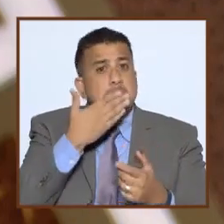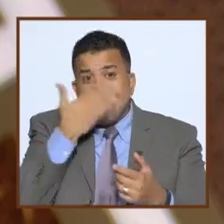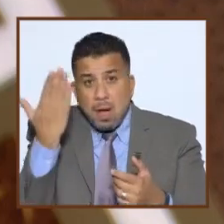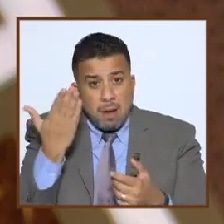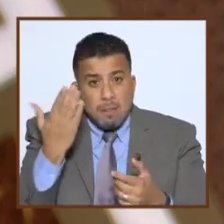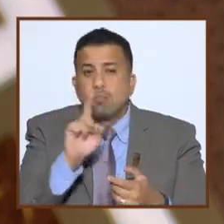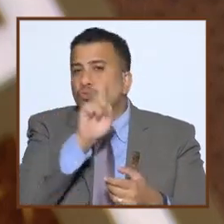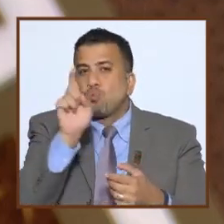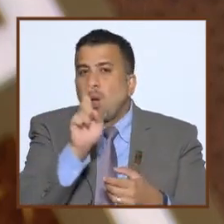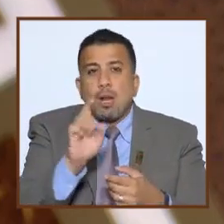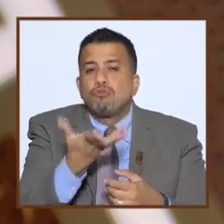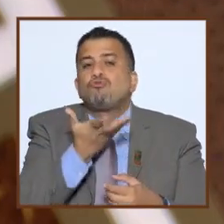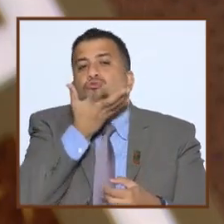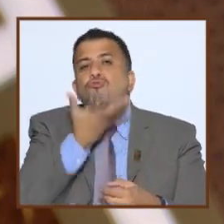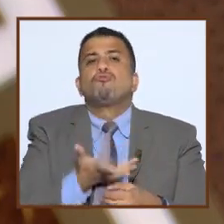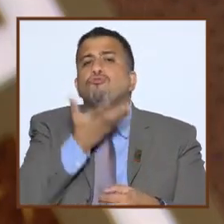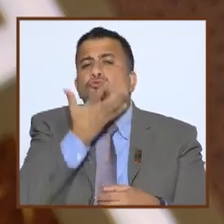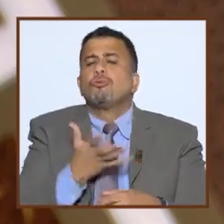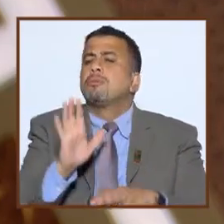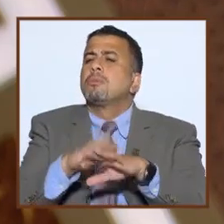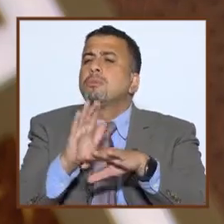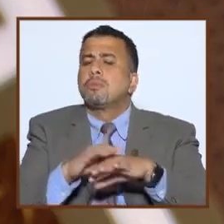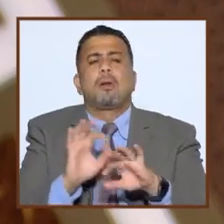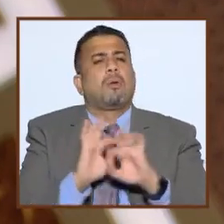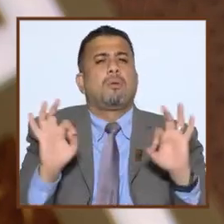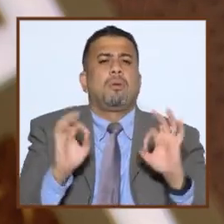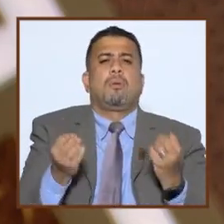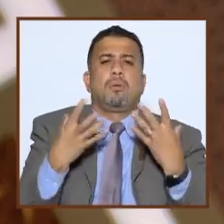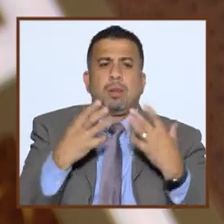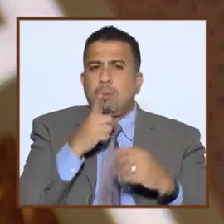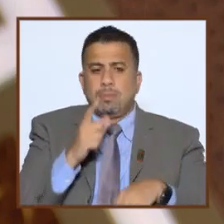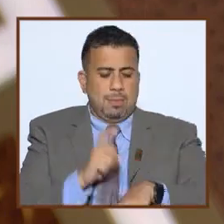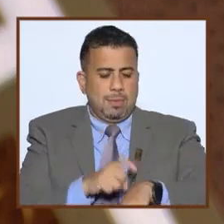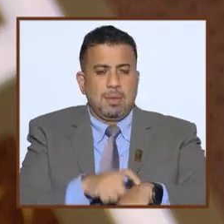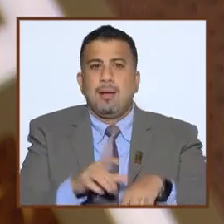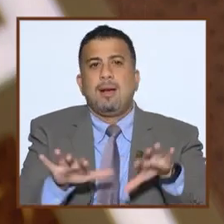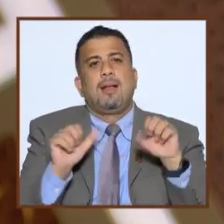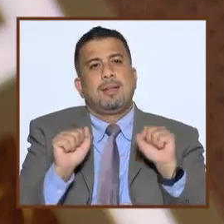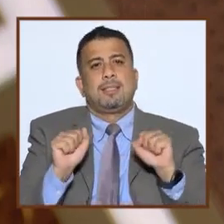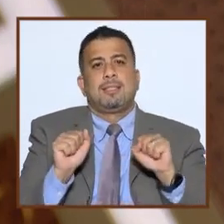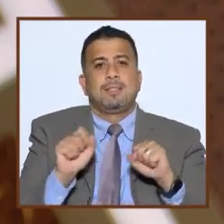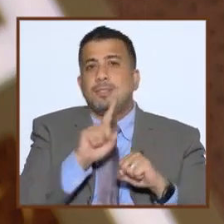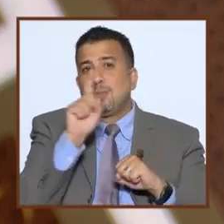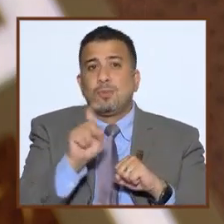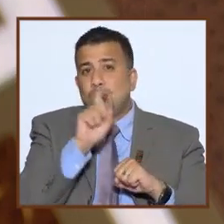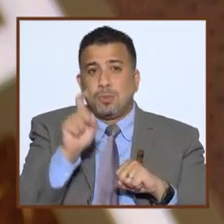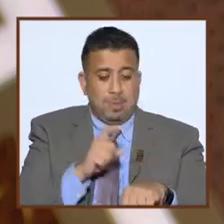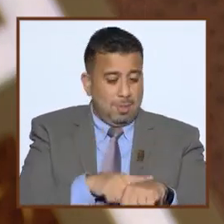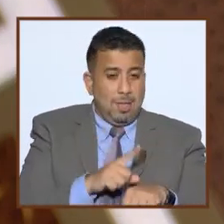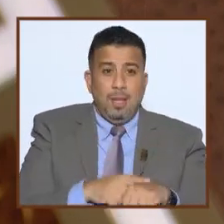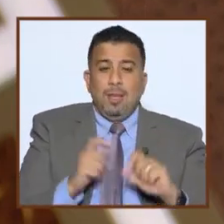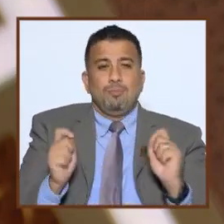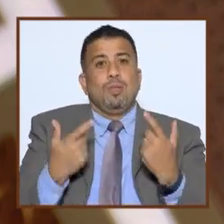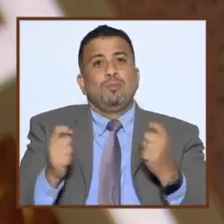فالحق يعني عليه نور وعلامات ولله الحمد طبعا المخرج يقول انت وقت البرنامج وانا والله عندي كلام كثير يا اختي ام محمد